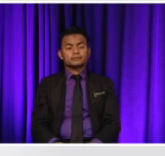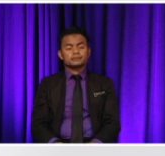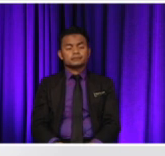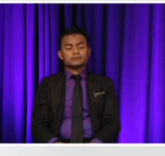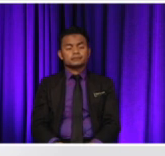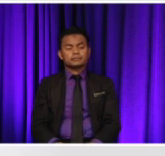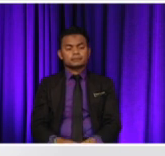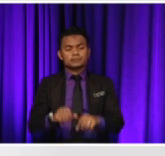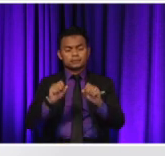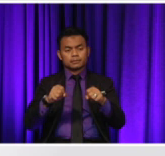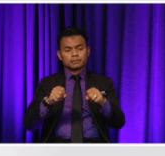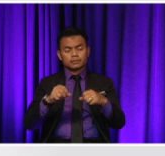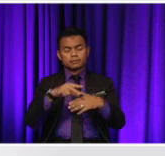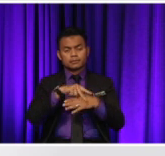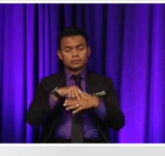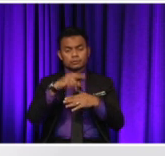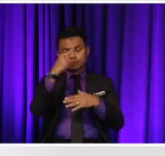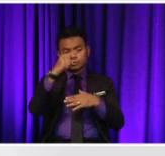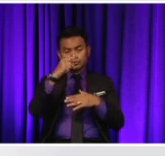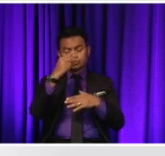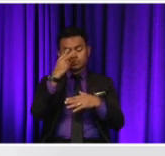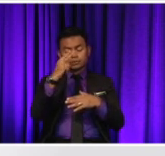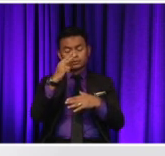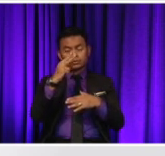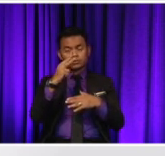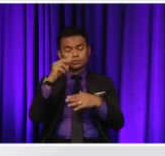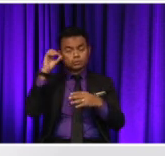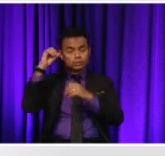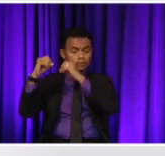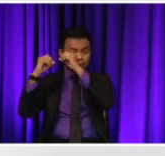untuk melihat organisasi secara menyeluruh